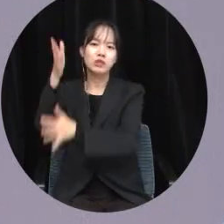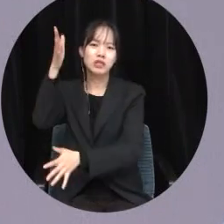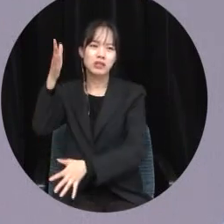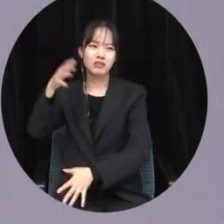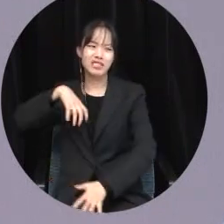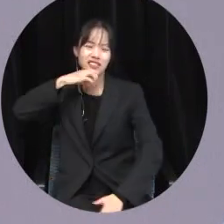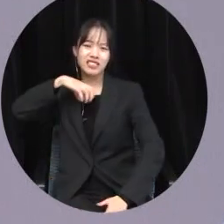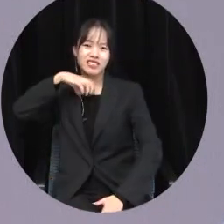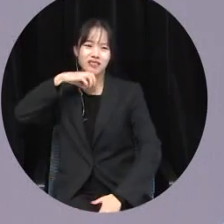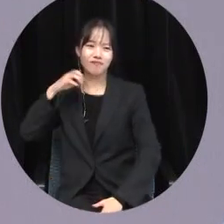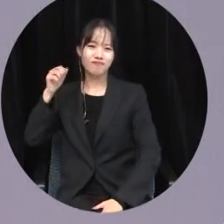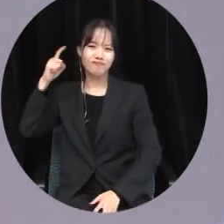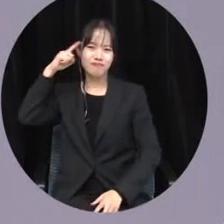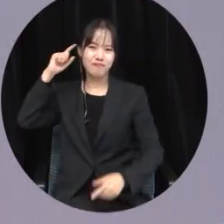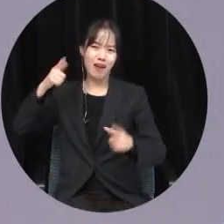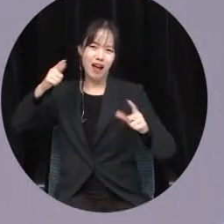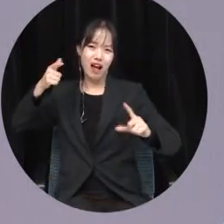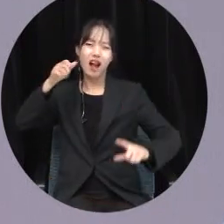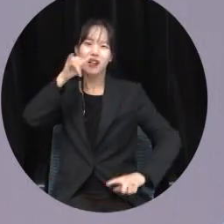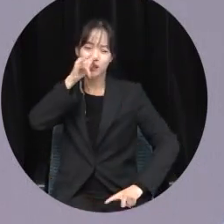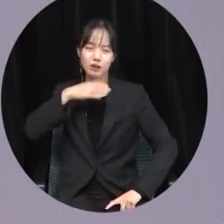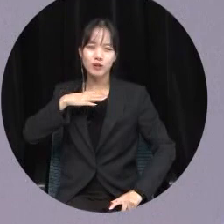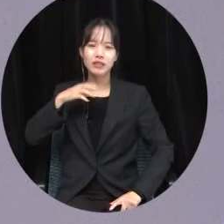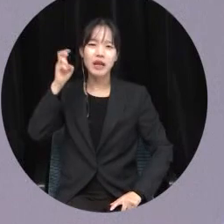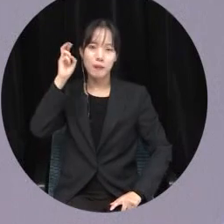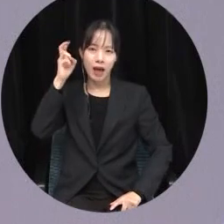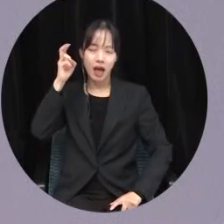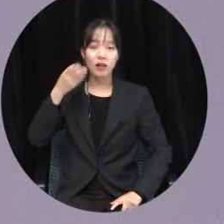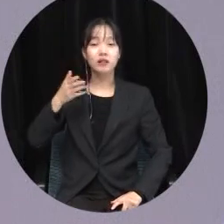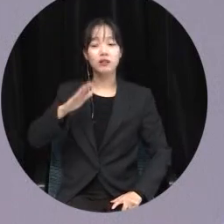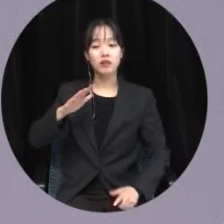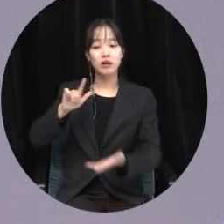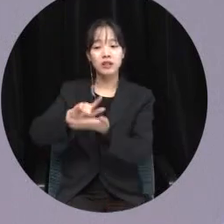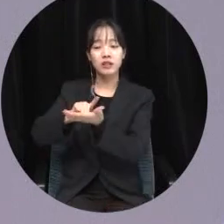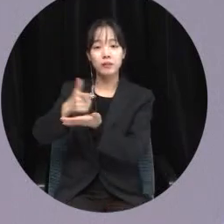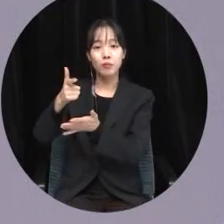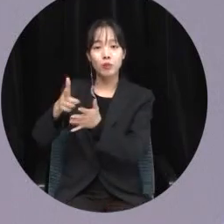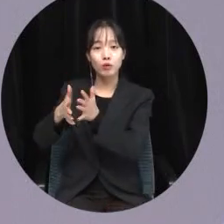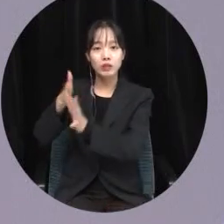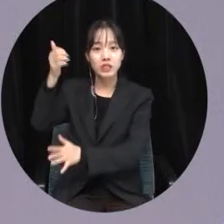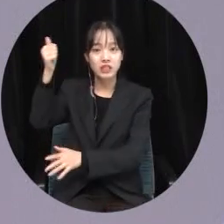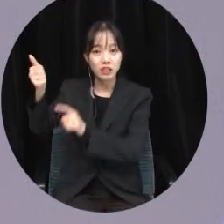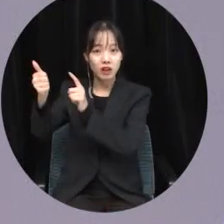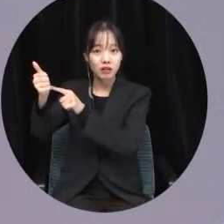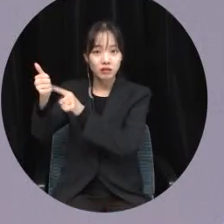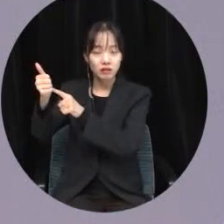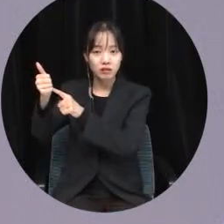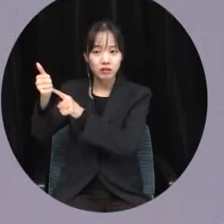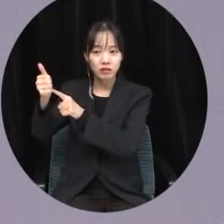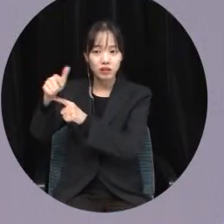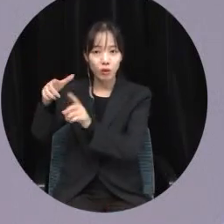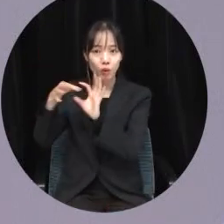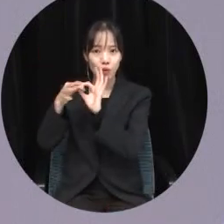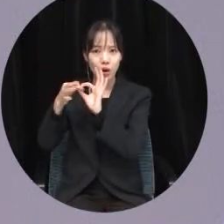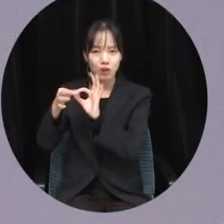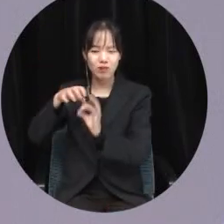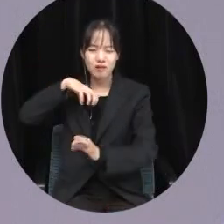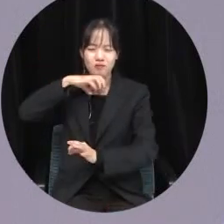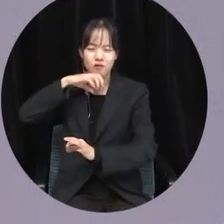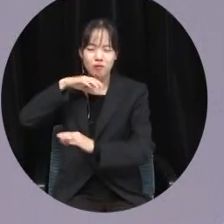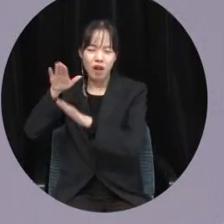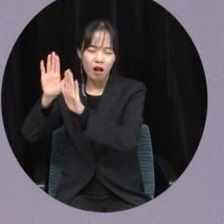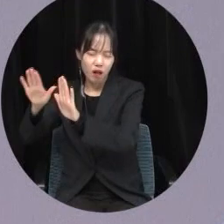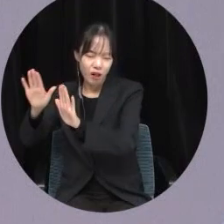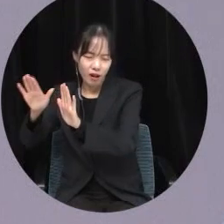것입니다. 하지만 김포시장이 그러한 김포시민들의 일부 여론을